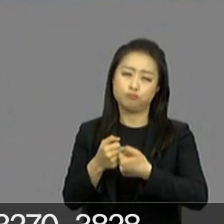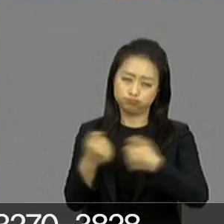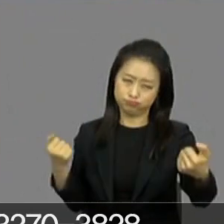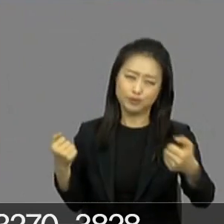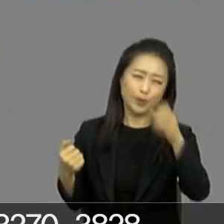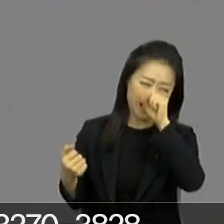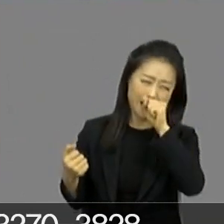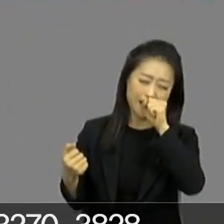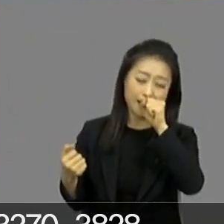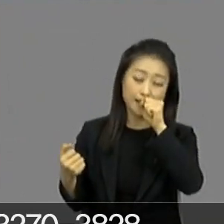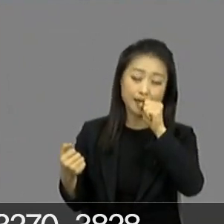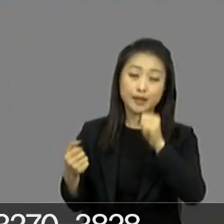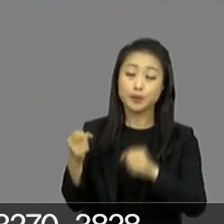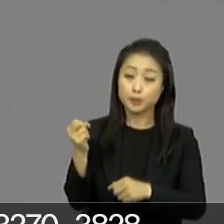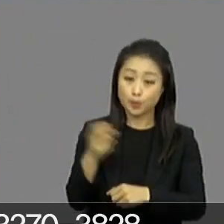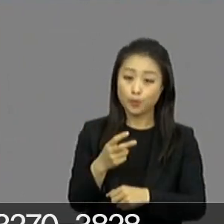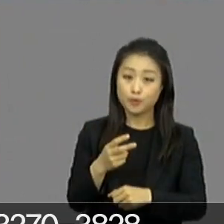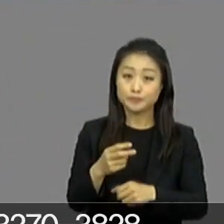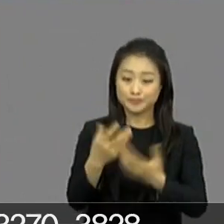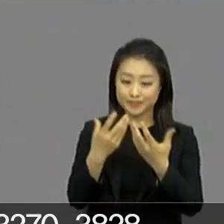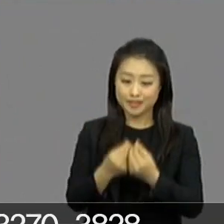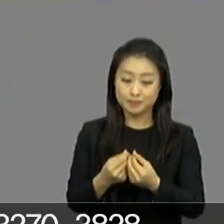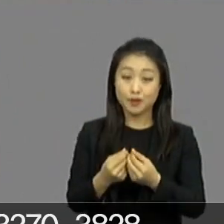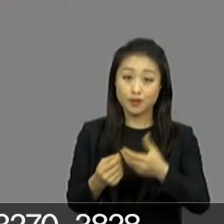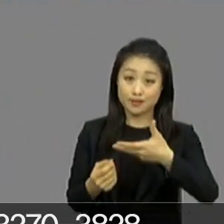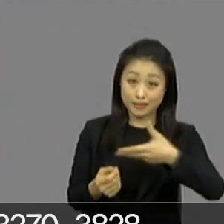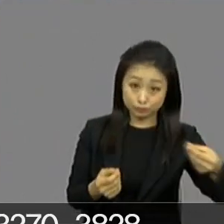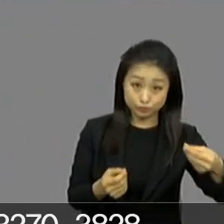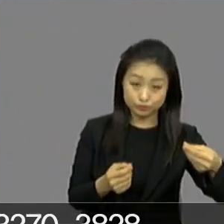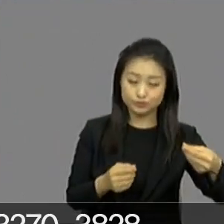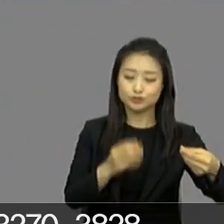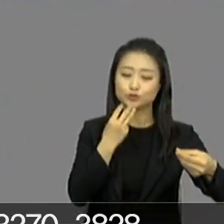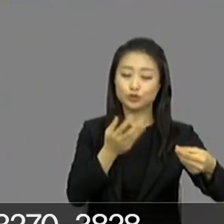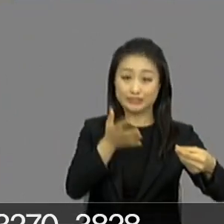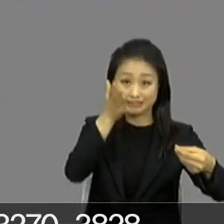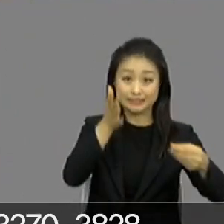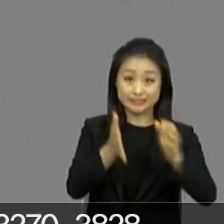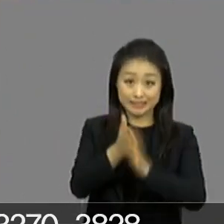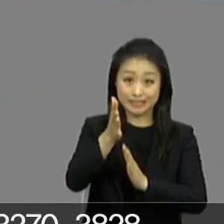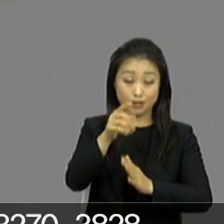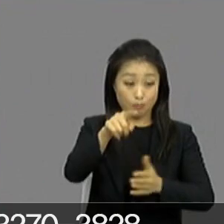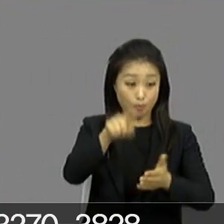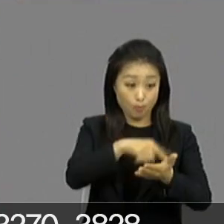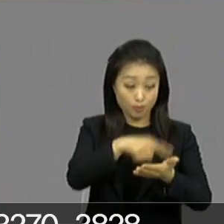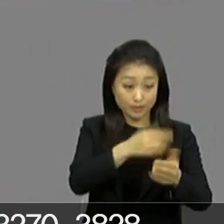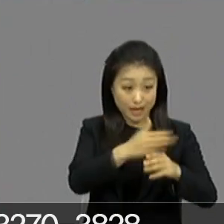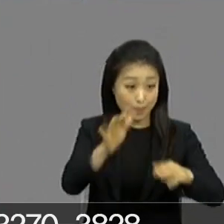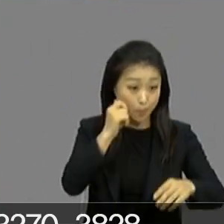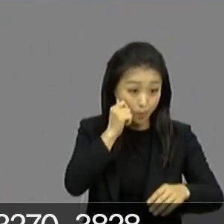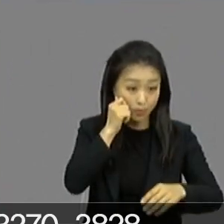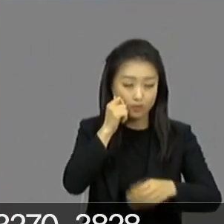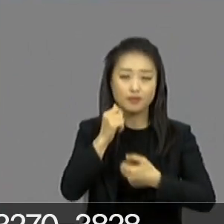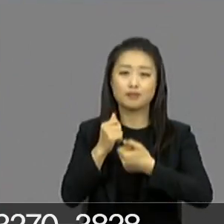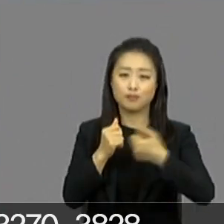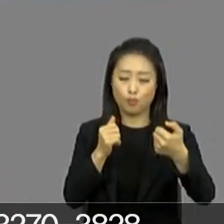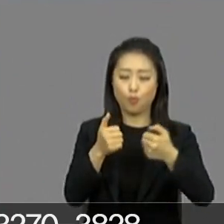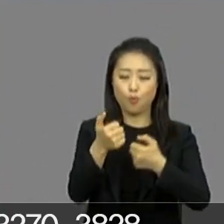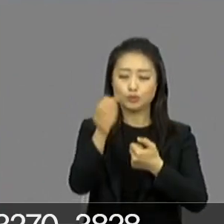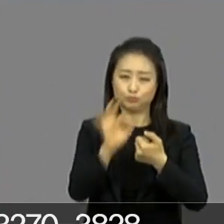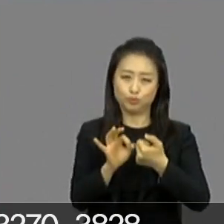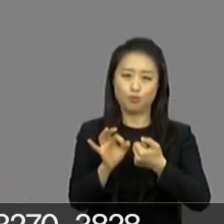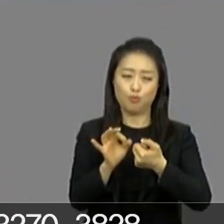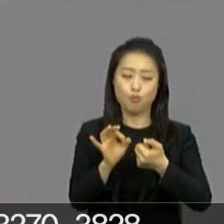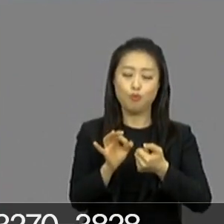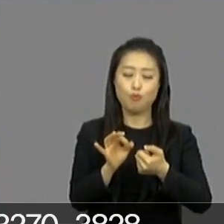사이에 아지고 손실보상 이라든가 관련되는 법안이 만들고 만들어 지고 있지 않습니까 그럼 그 부분에 이후에 하면